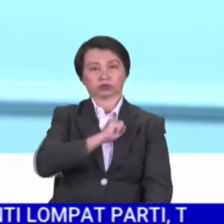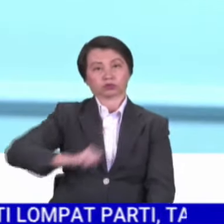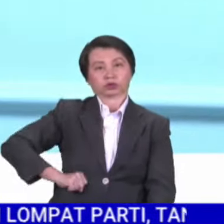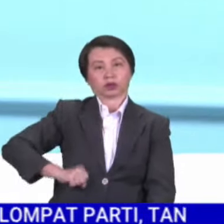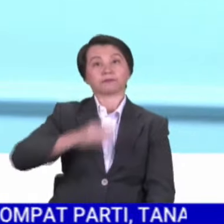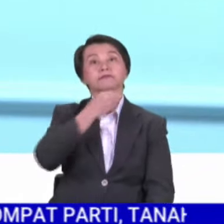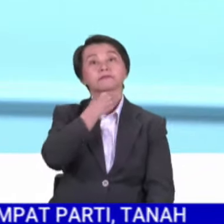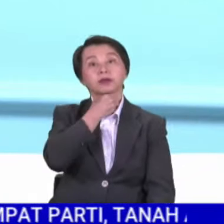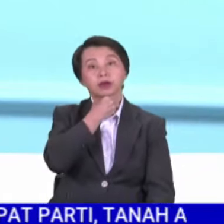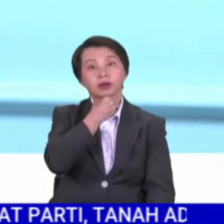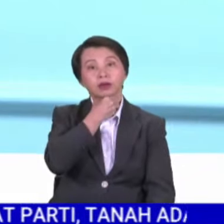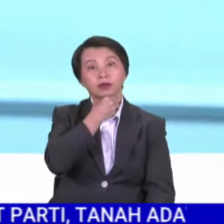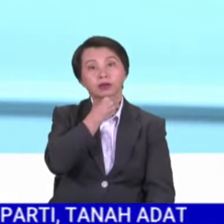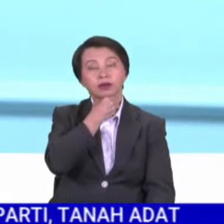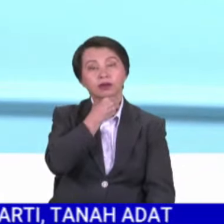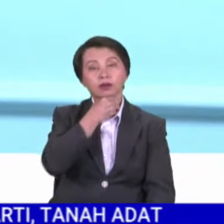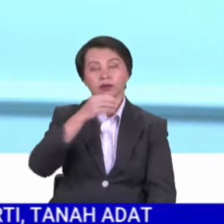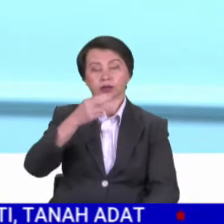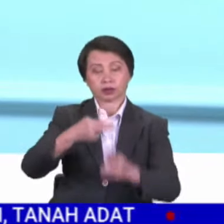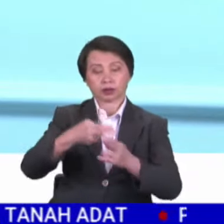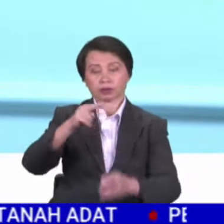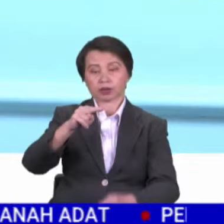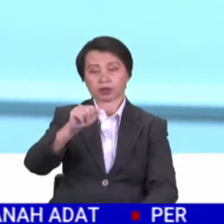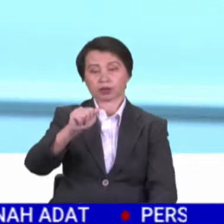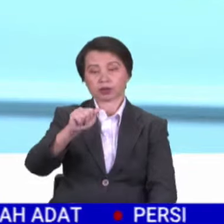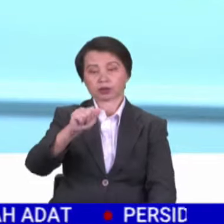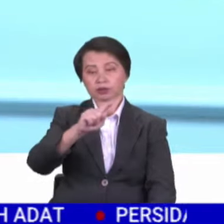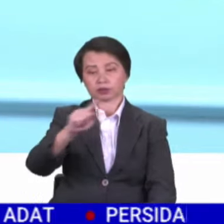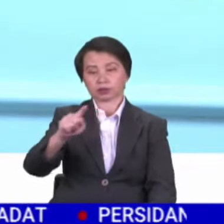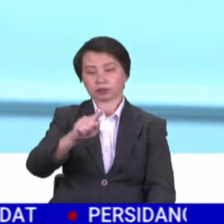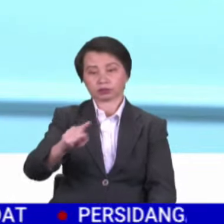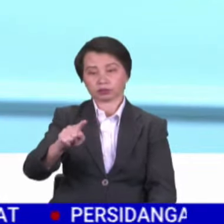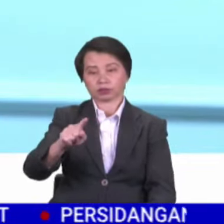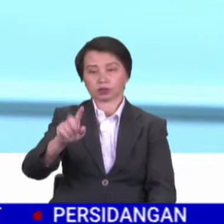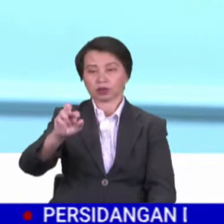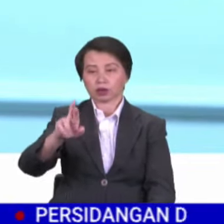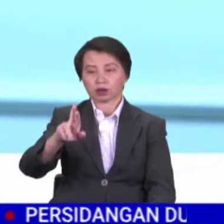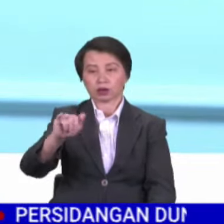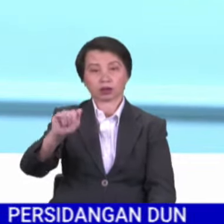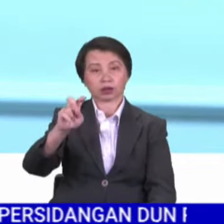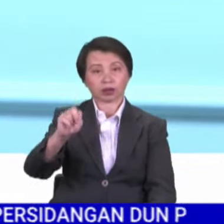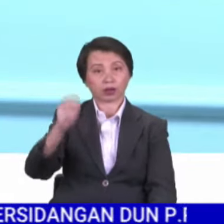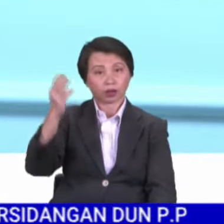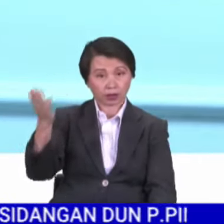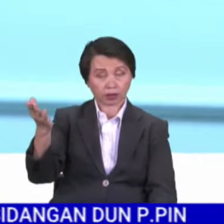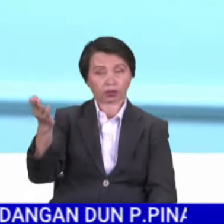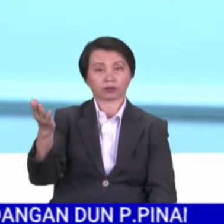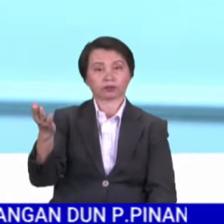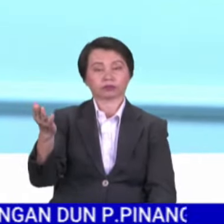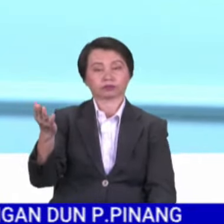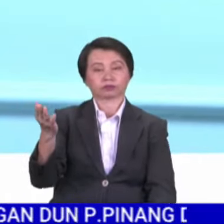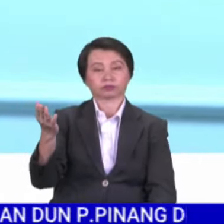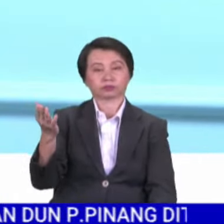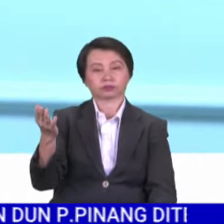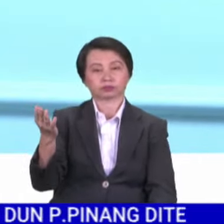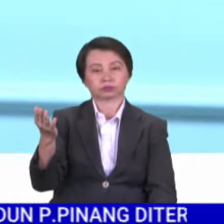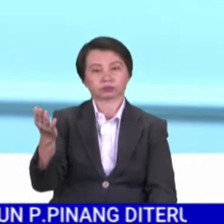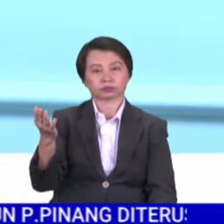Perak, Sultan Nazrin Muizuddin Shah, Ibni Almarhum Sultan Azlan Muhibuddin Shah